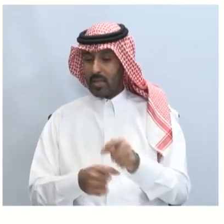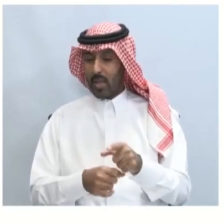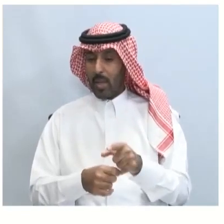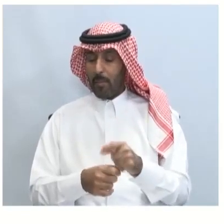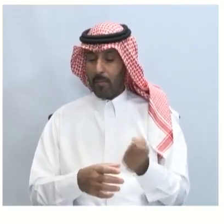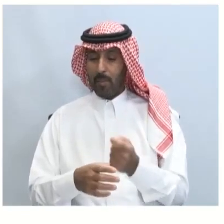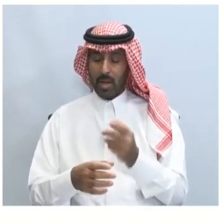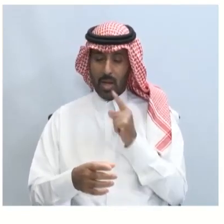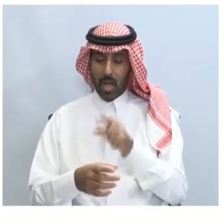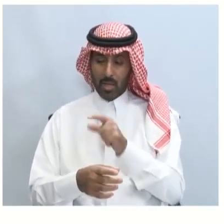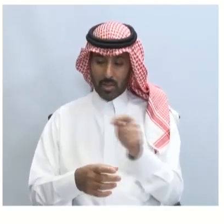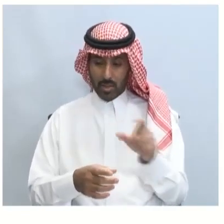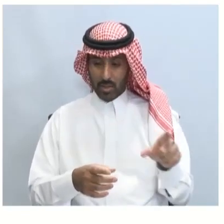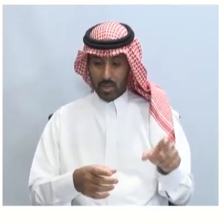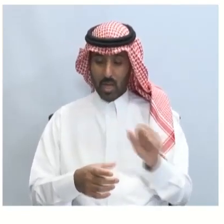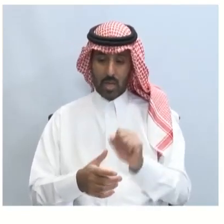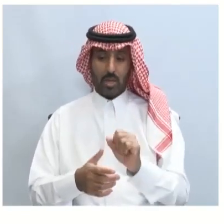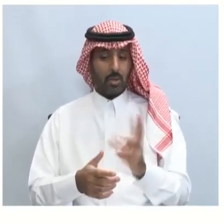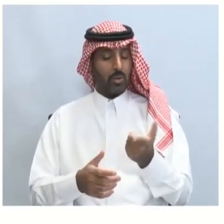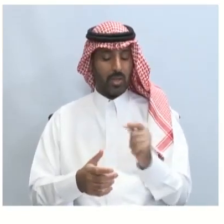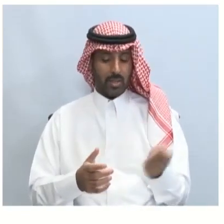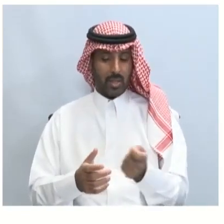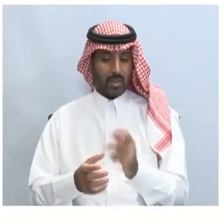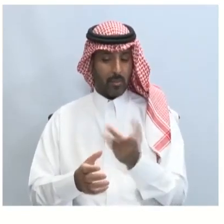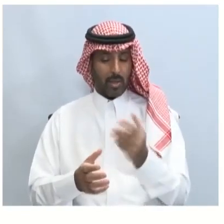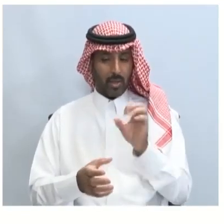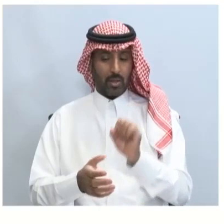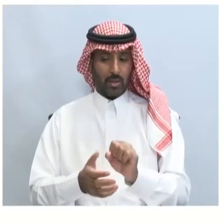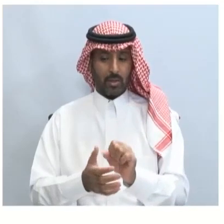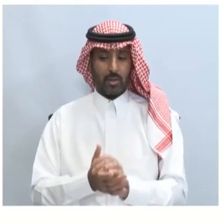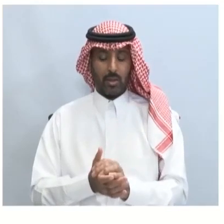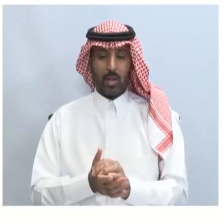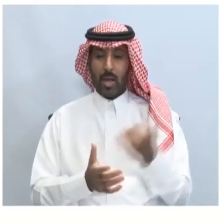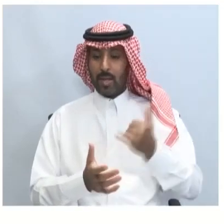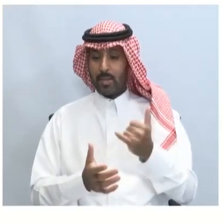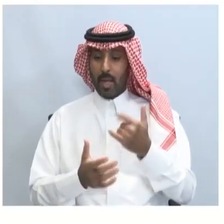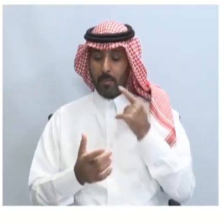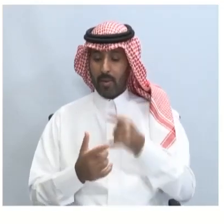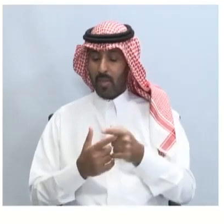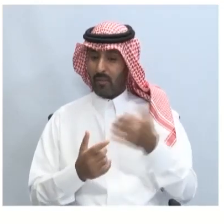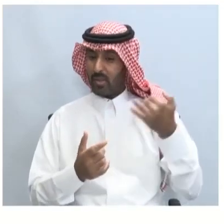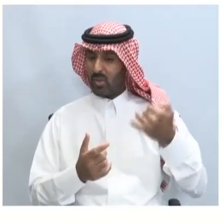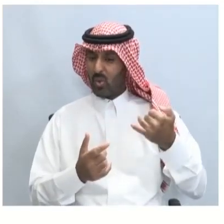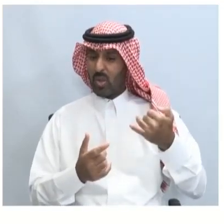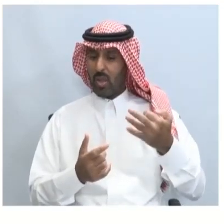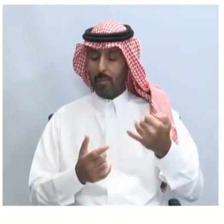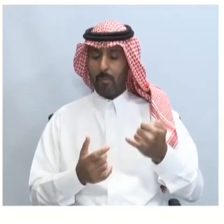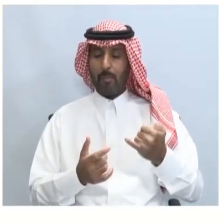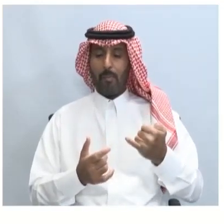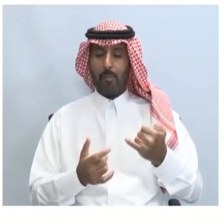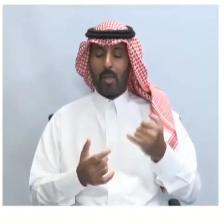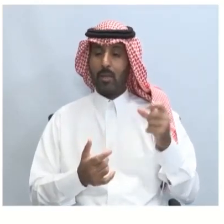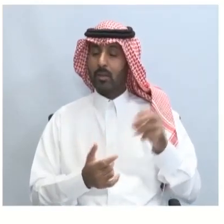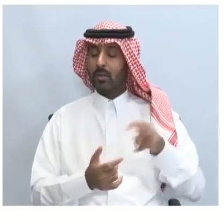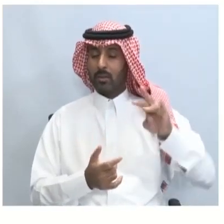مخصصه ما الاشياء التي اكتب عليها اهتم بنظافه دوره المياه